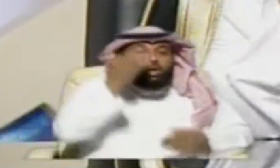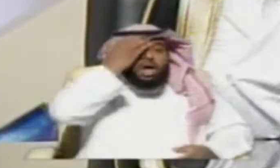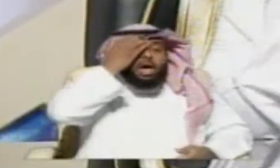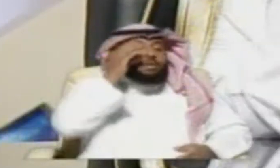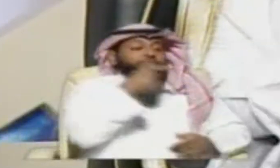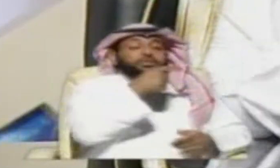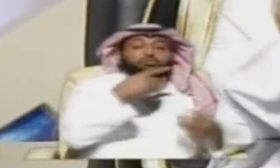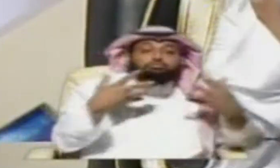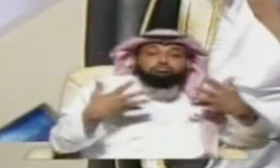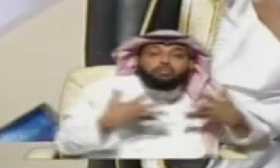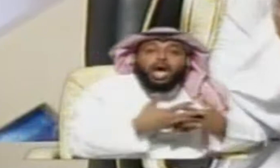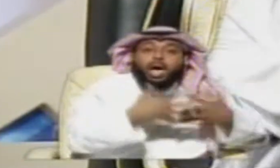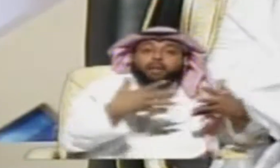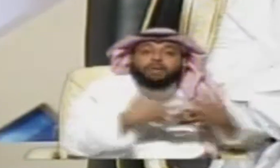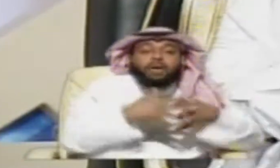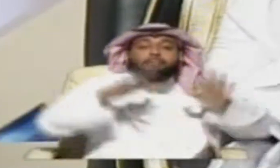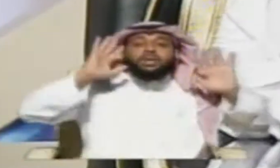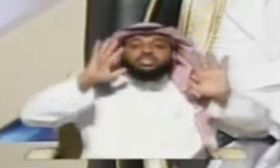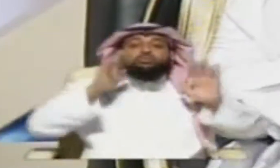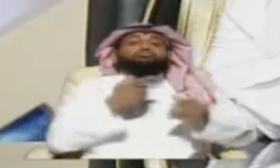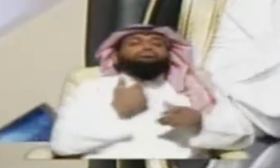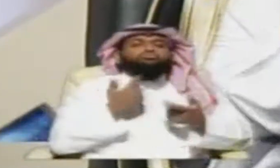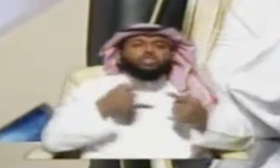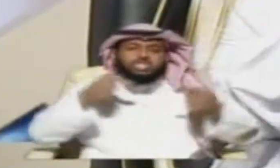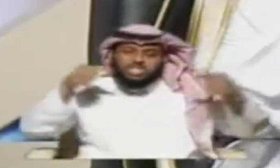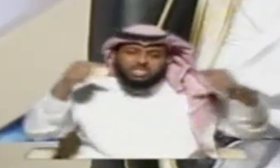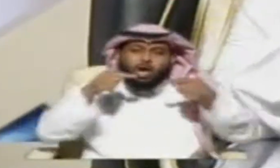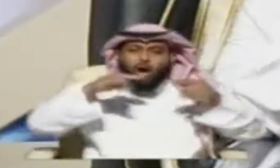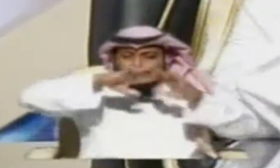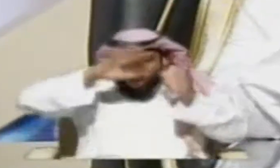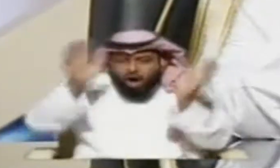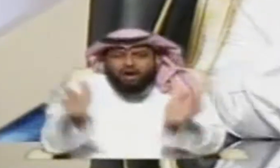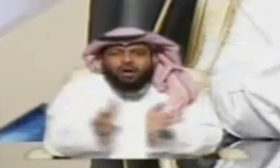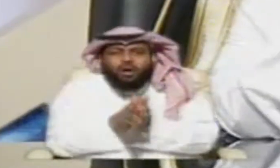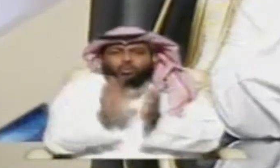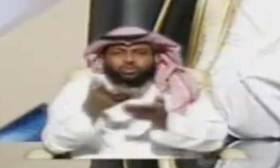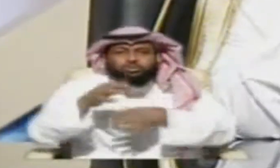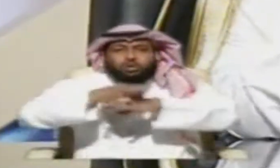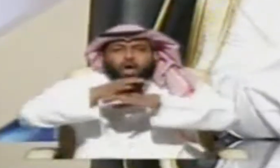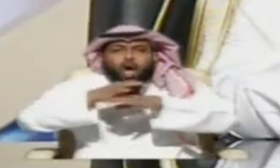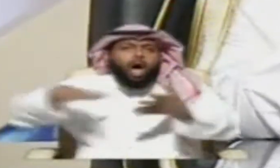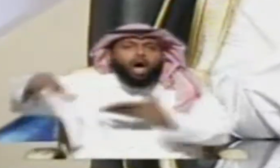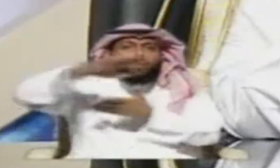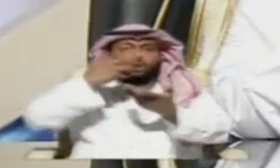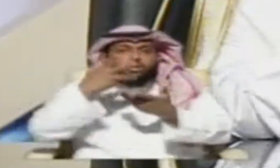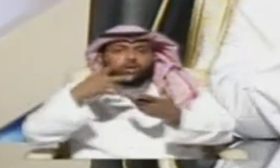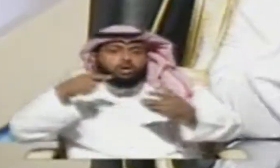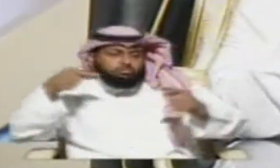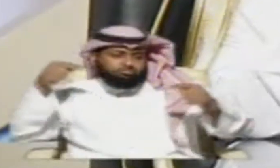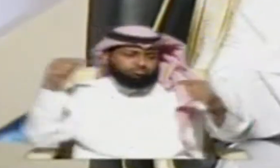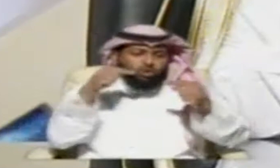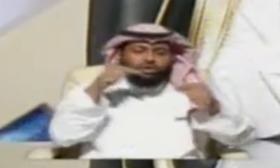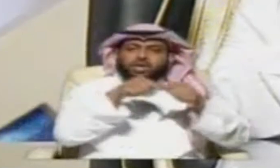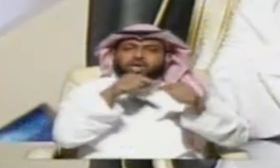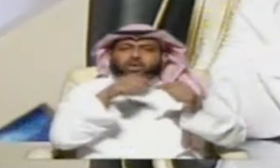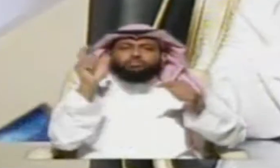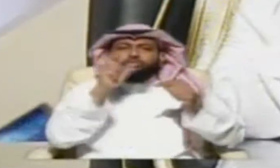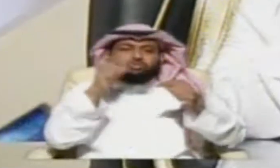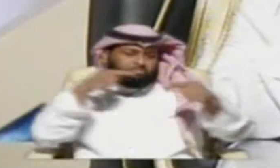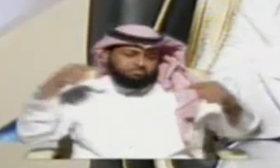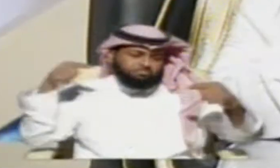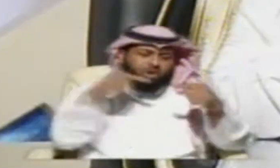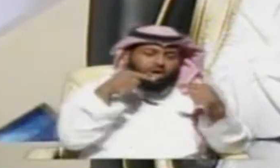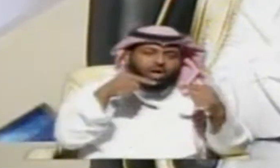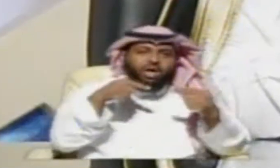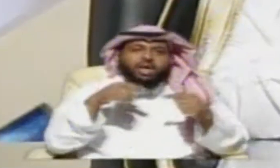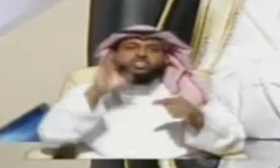في مجلس الأمن وفي القوى الكبرى كلها تؤيد وتصفق للعدو الغاشم وتبرر له تصرفه وأن عمله